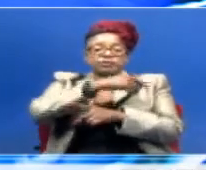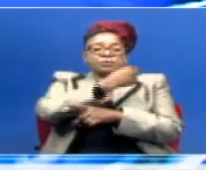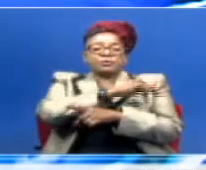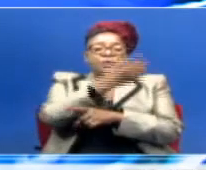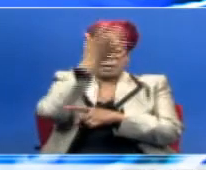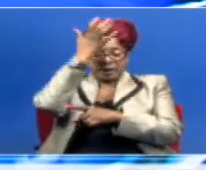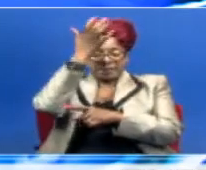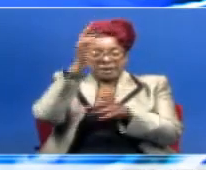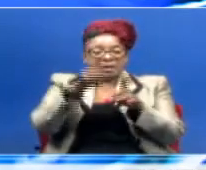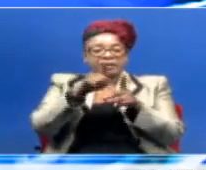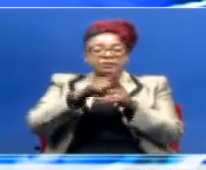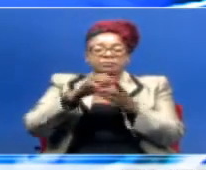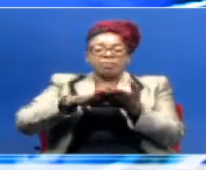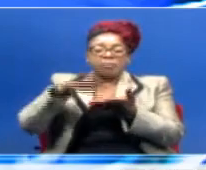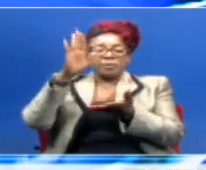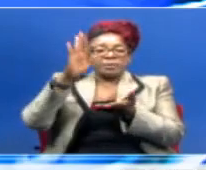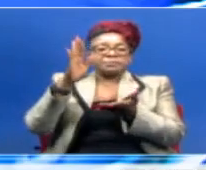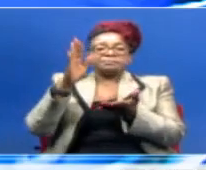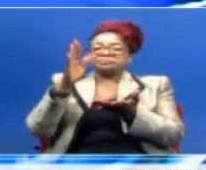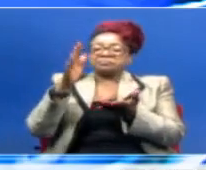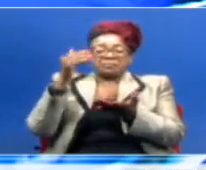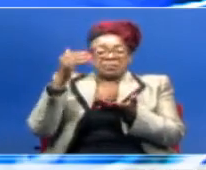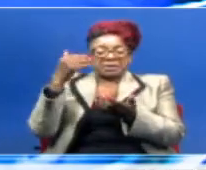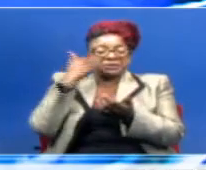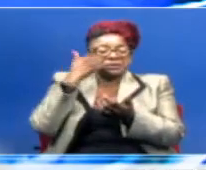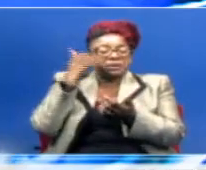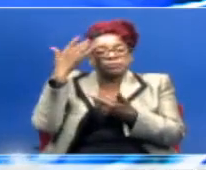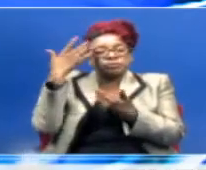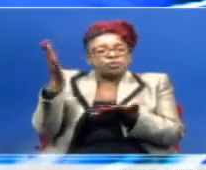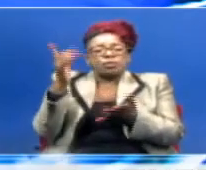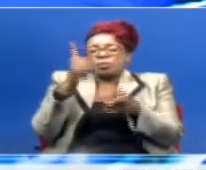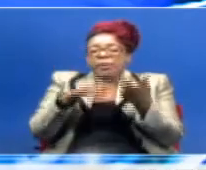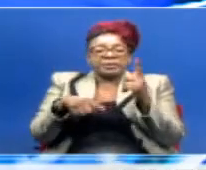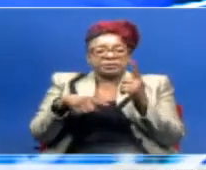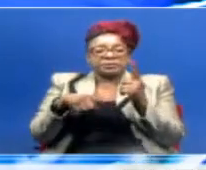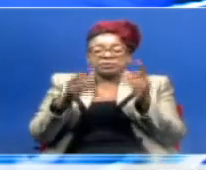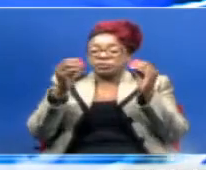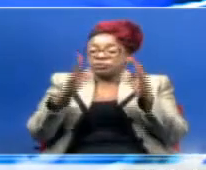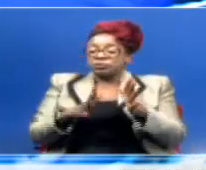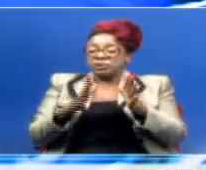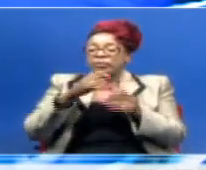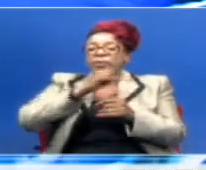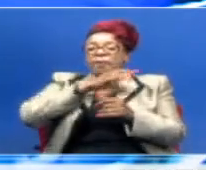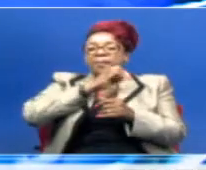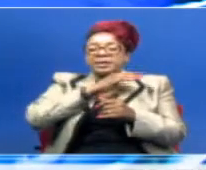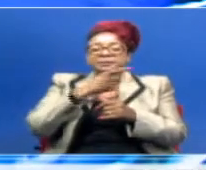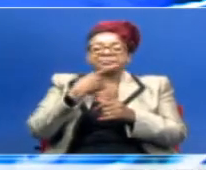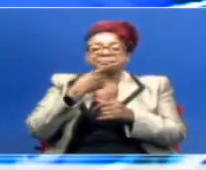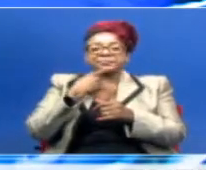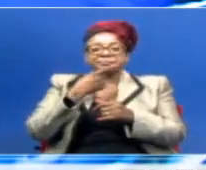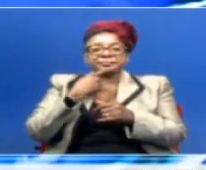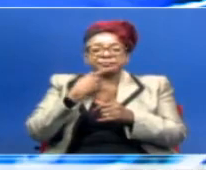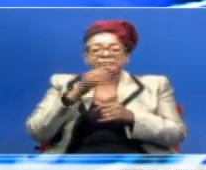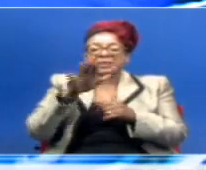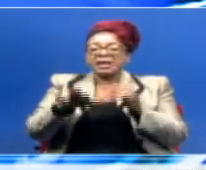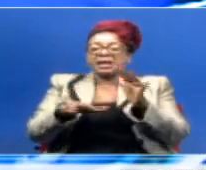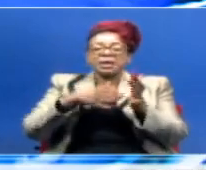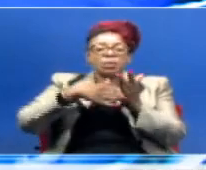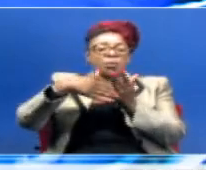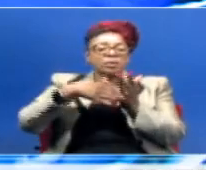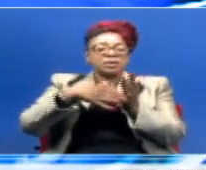ugonjwa wanaougua kikosa kubainika. Wanafunzi hao wanalazimika ama wanalalamikia kuwa miguu yao imekuwa hafifu, ila